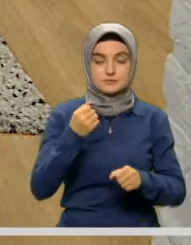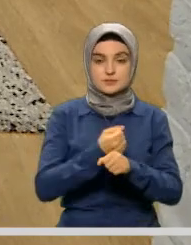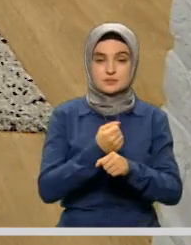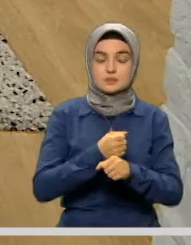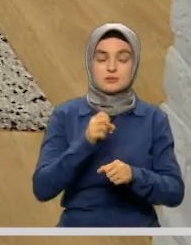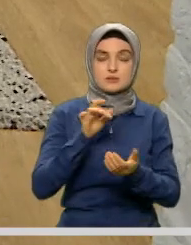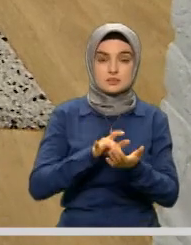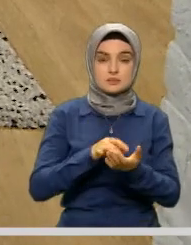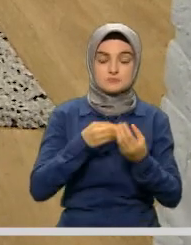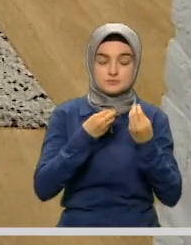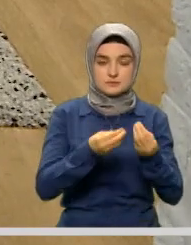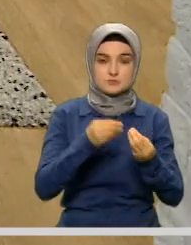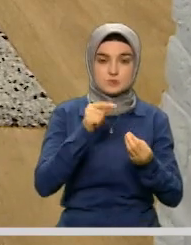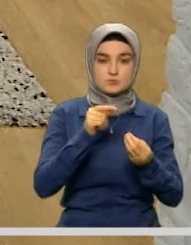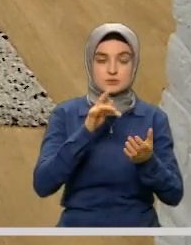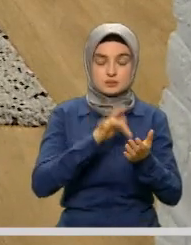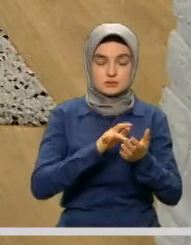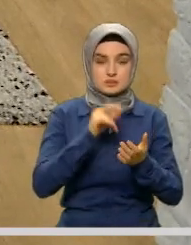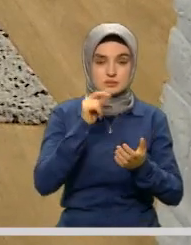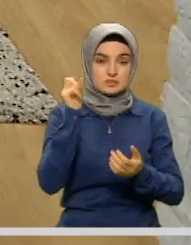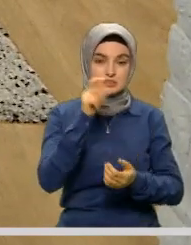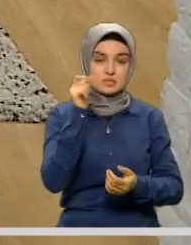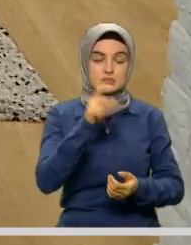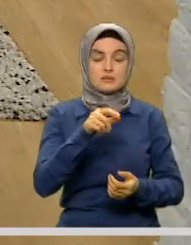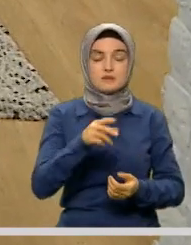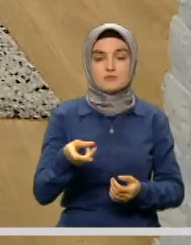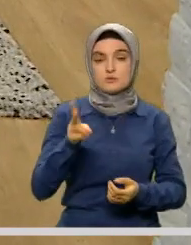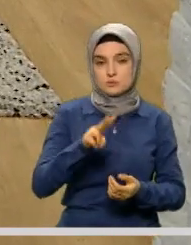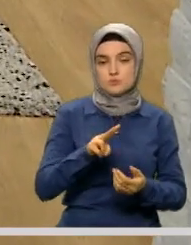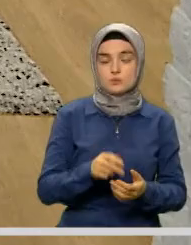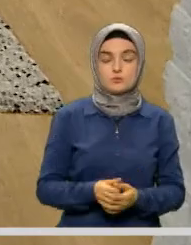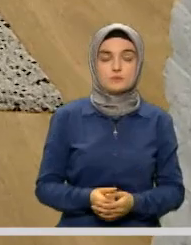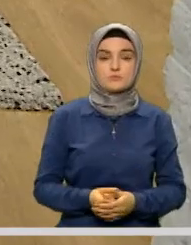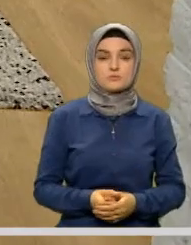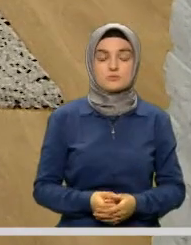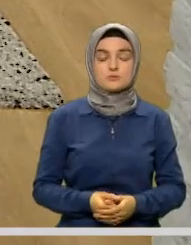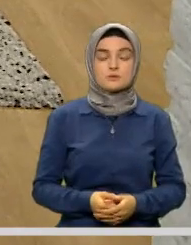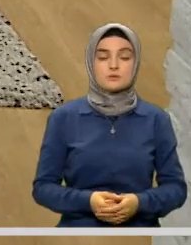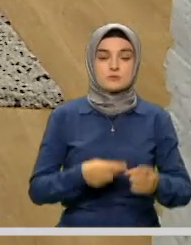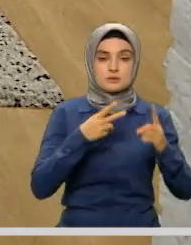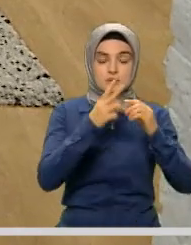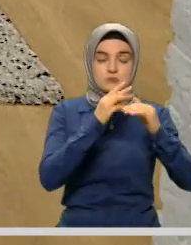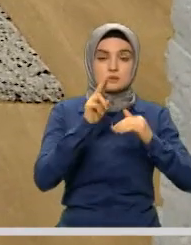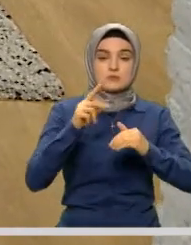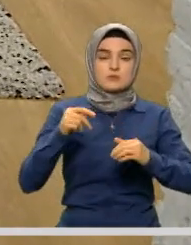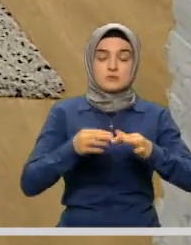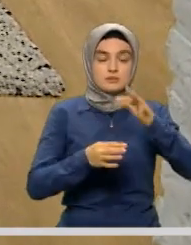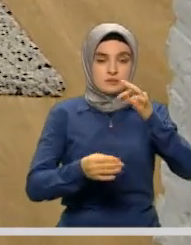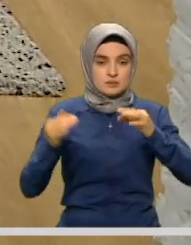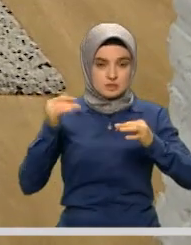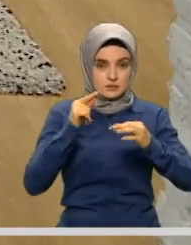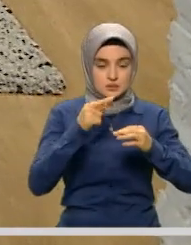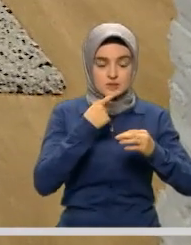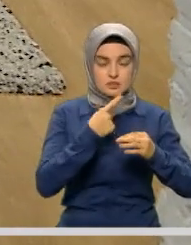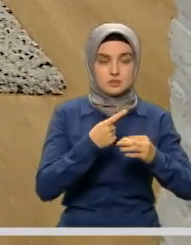bu kişi. Sahabeden 2 kişi geliyor ve diyor ki Peygamber Efendimiz'in yanında, yani affedersiniz onu diyor köpekler gibi